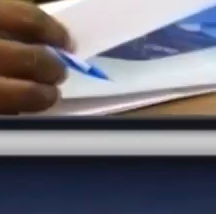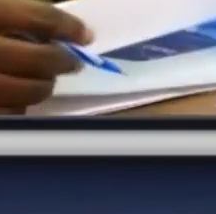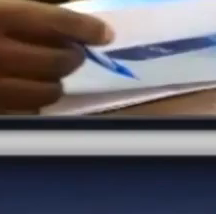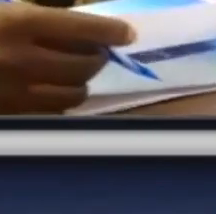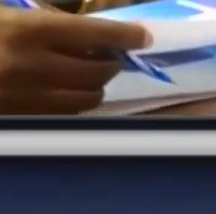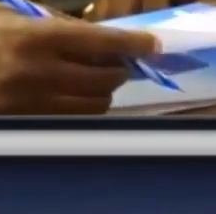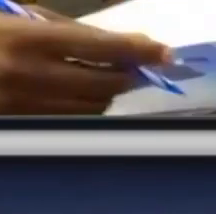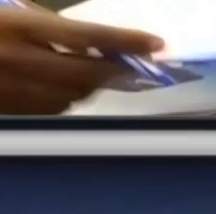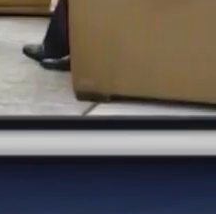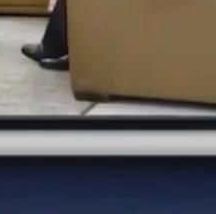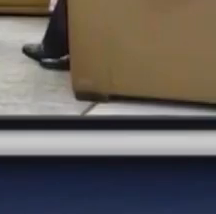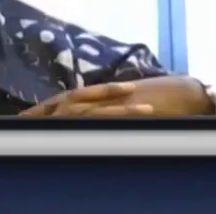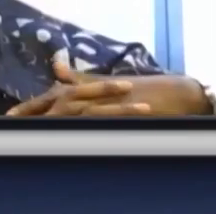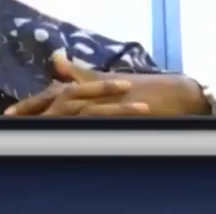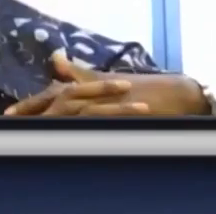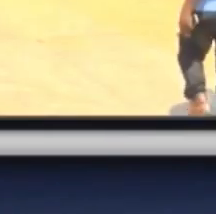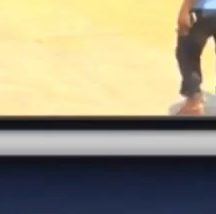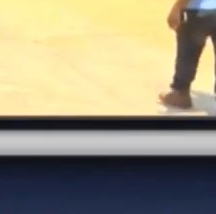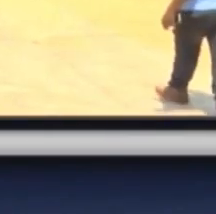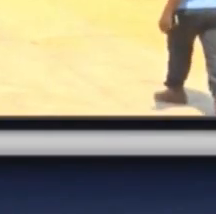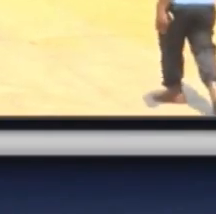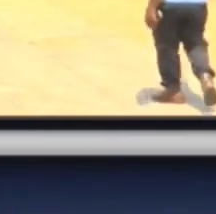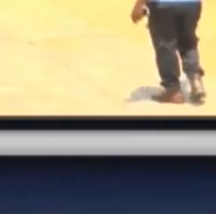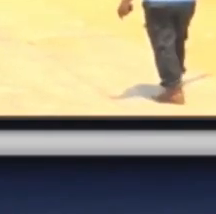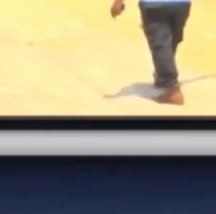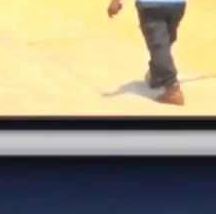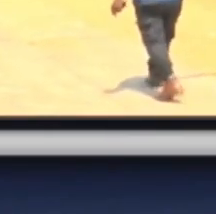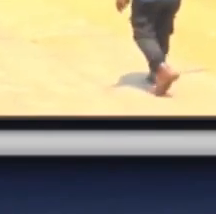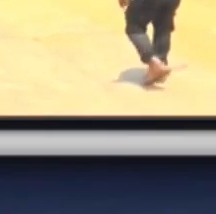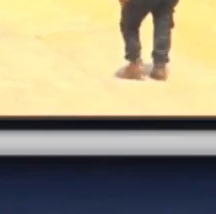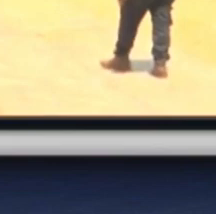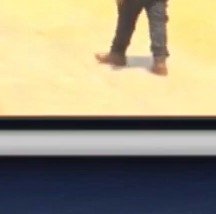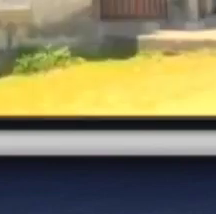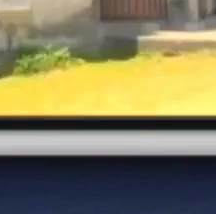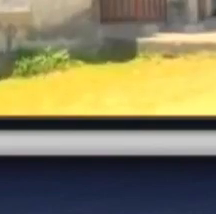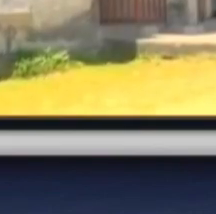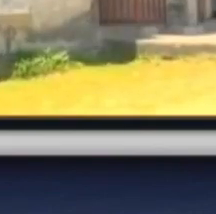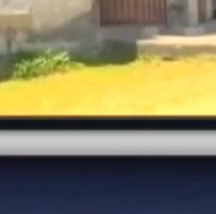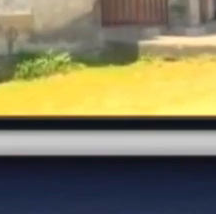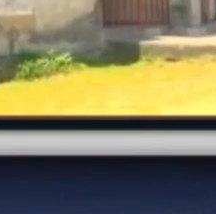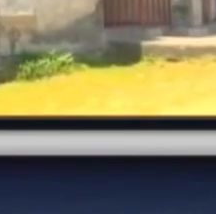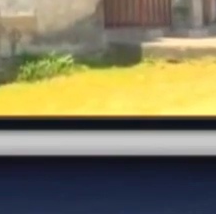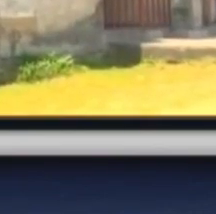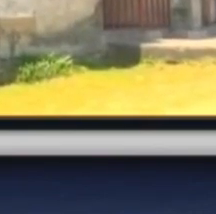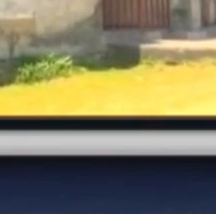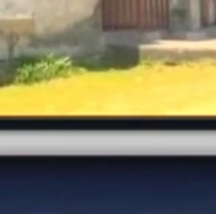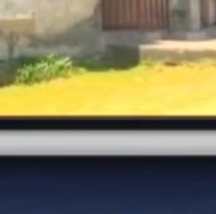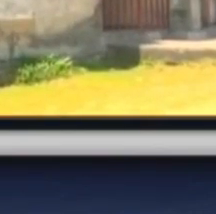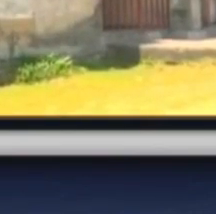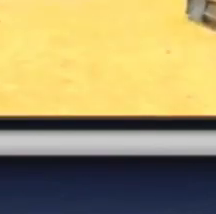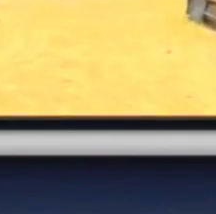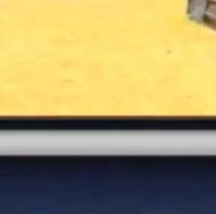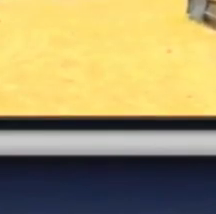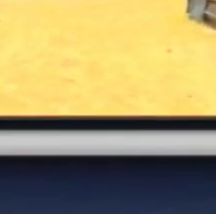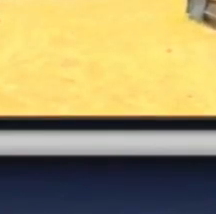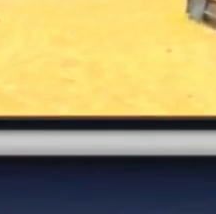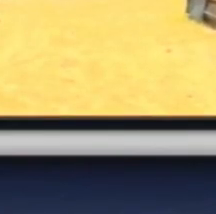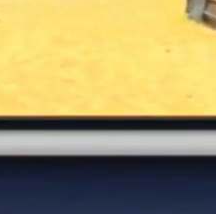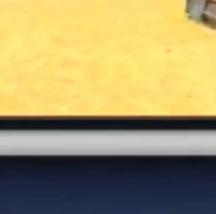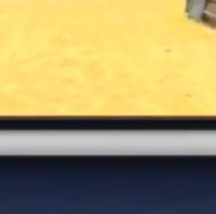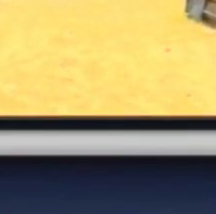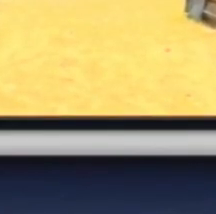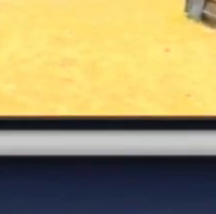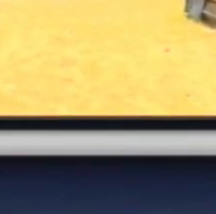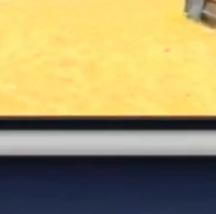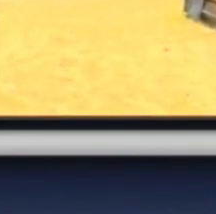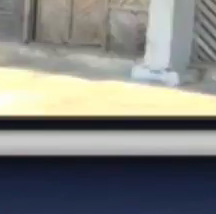transparente. Enfin, menacé depuis quelques temps de déguerpissement, plus de 1000 ex-agents de la société sidérurgique de Maluku sont sommés